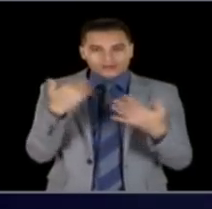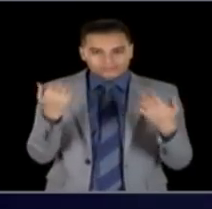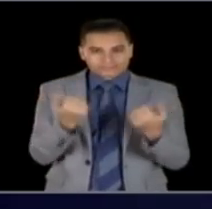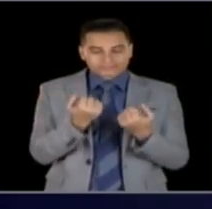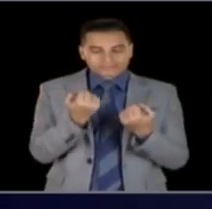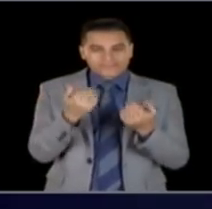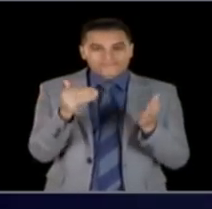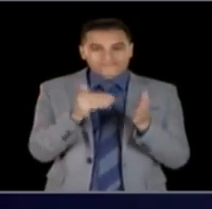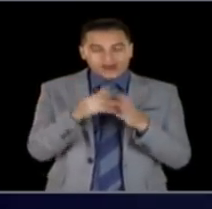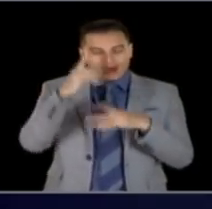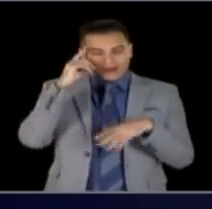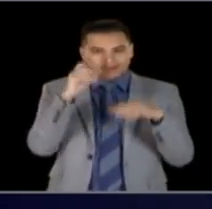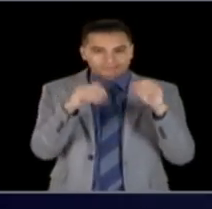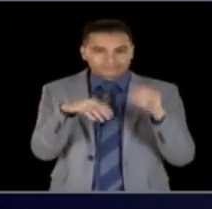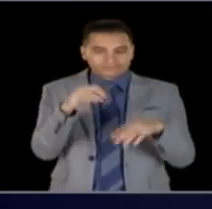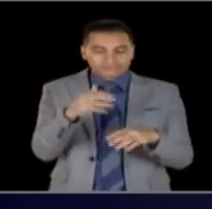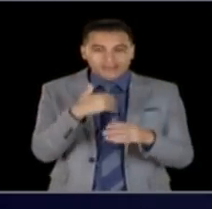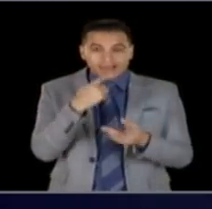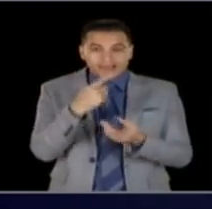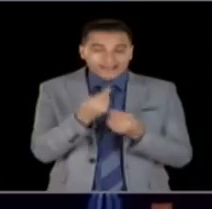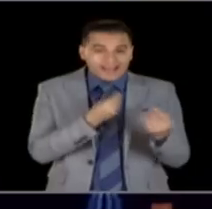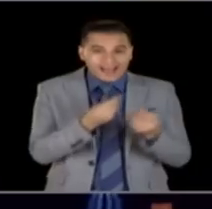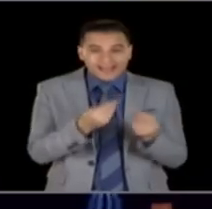كده فجاه طب تعالوا نتناقش.